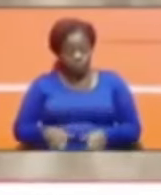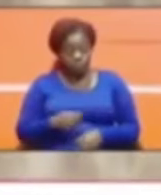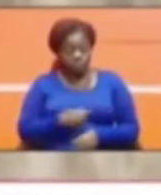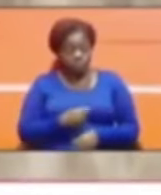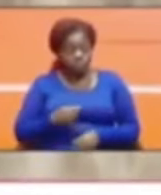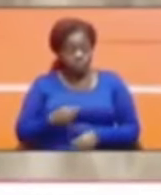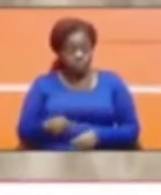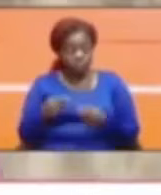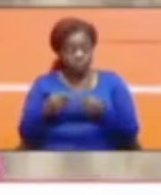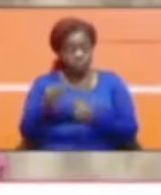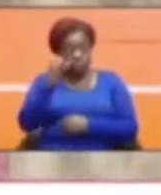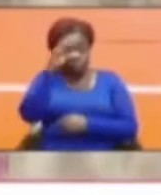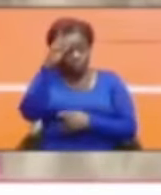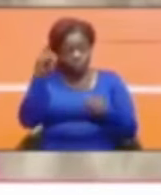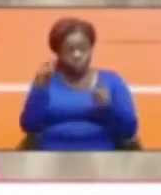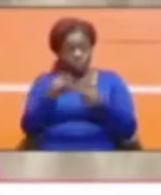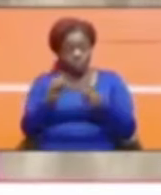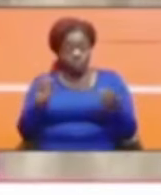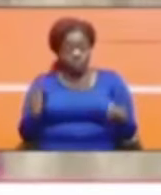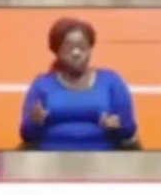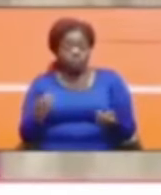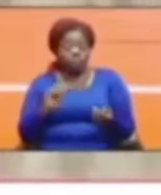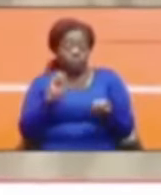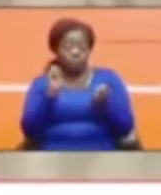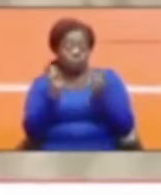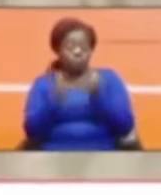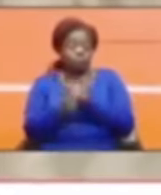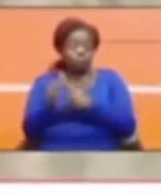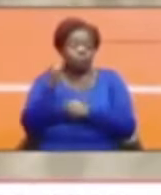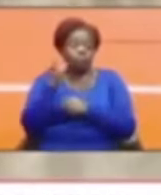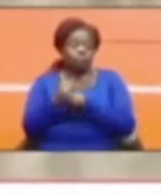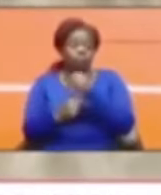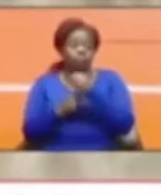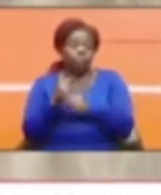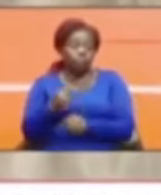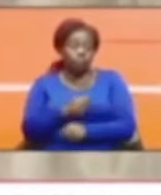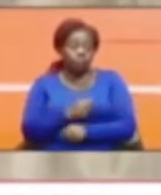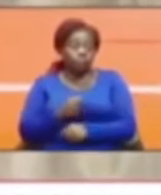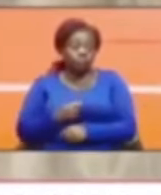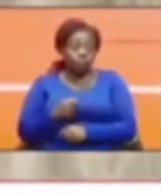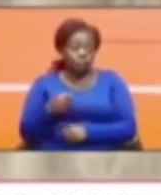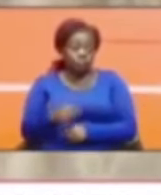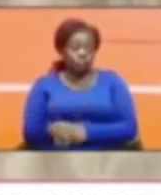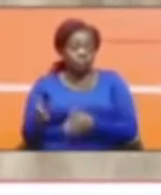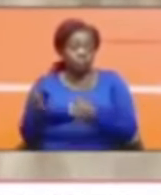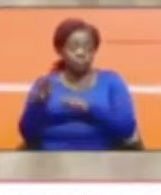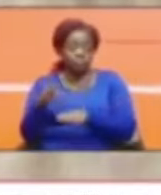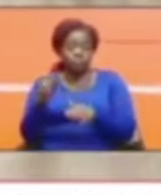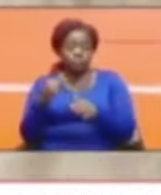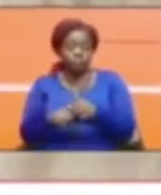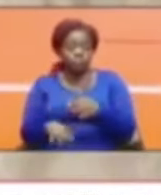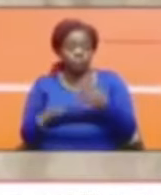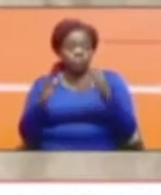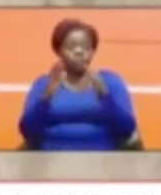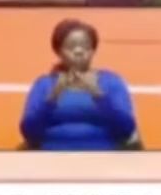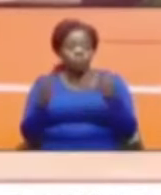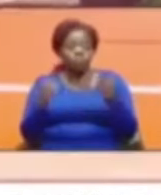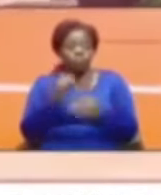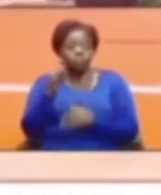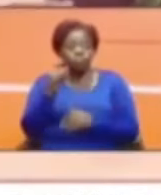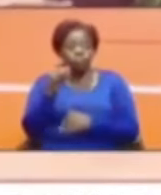naye ekibeewunyisizza ate Nanteza okumwefuulira. Omwaka ogwedde nga nnyina afudde nga gamba nti amaka ga jjajjaawe